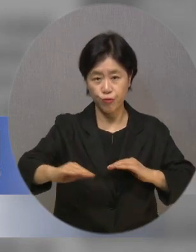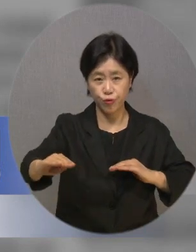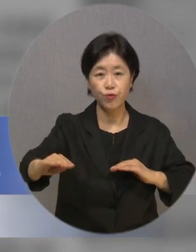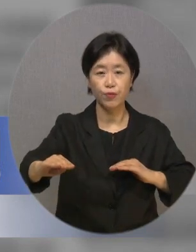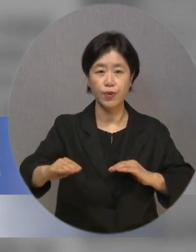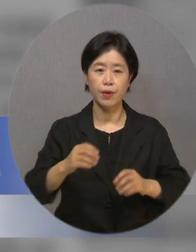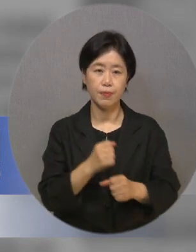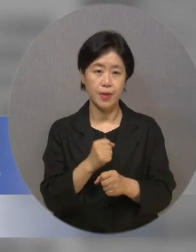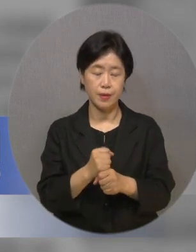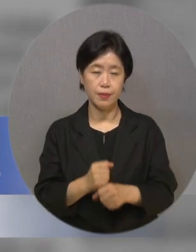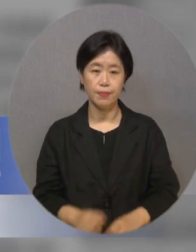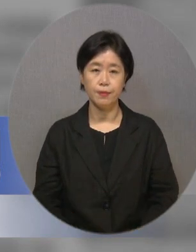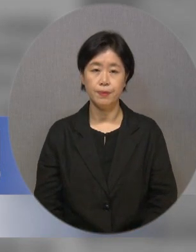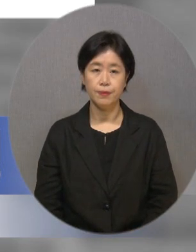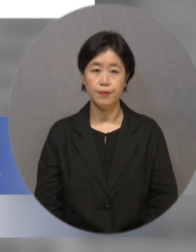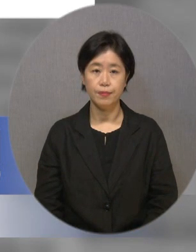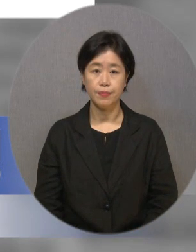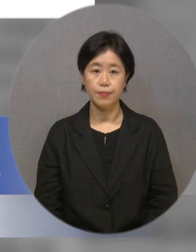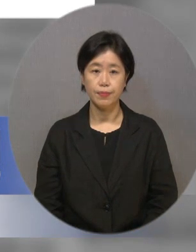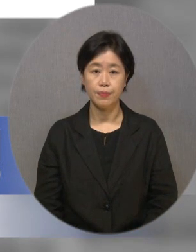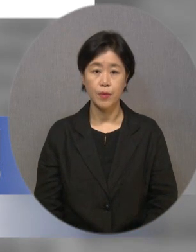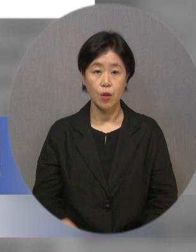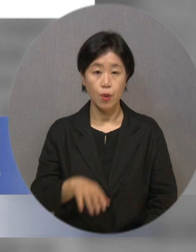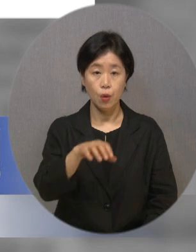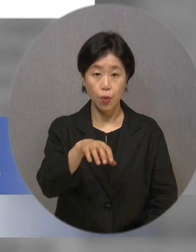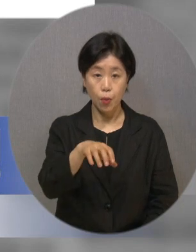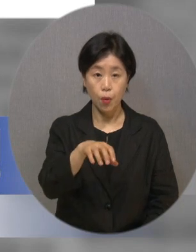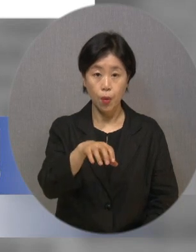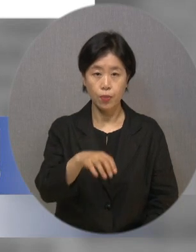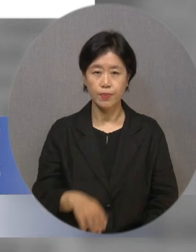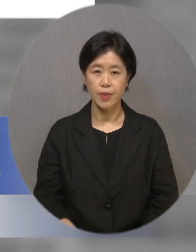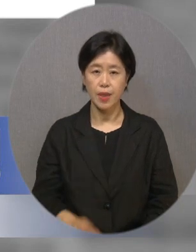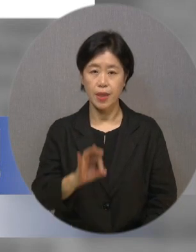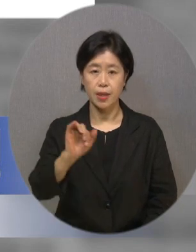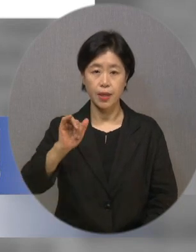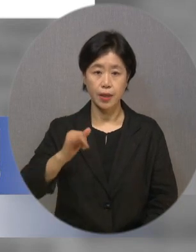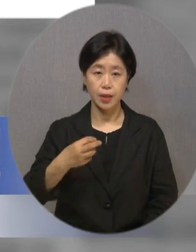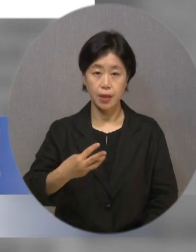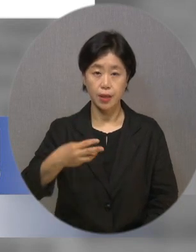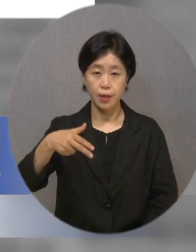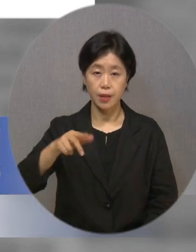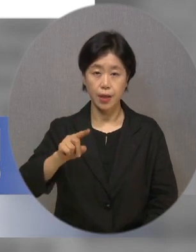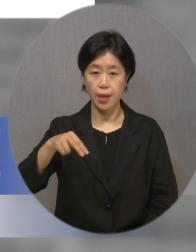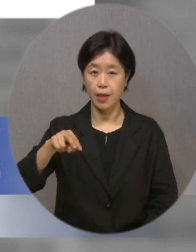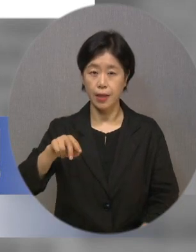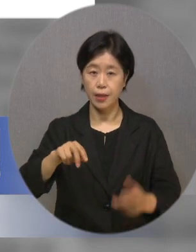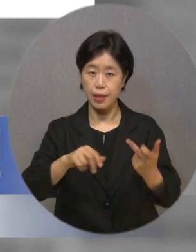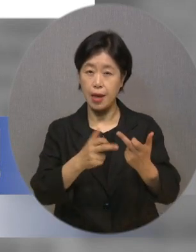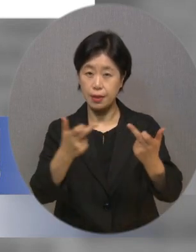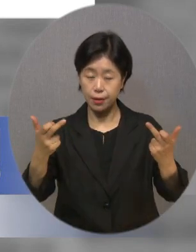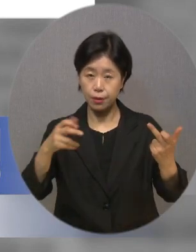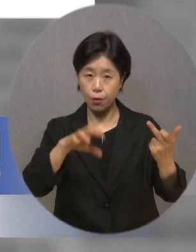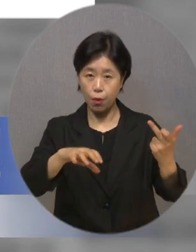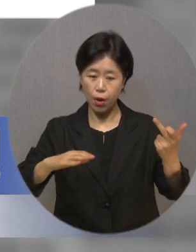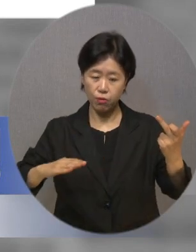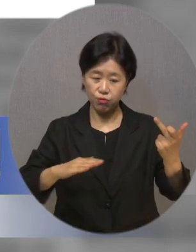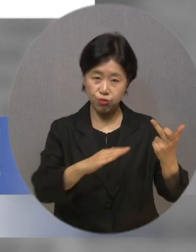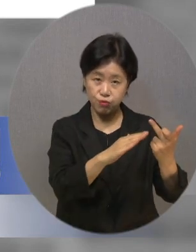조성한다는 계획입니다 한편 강동구 둔촌동 일자산 기슭에 위치한 허브천문공원은